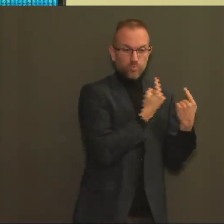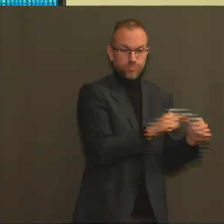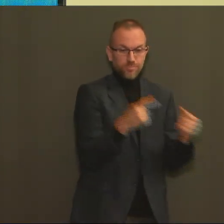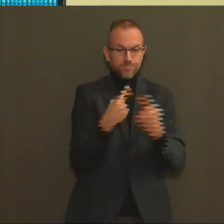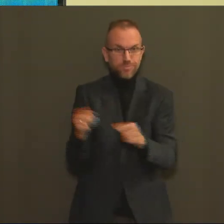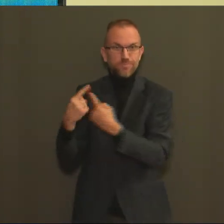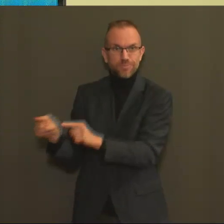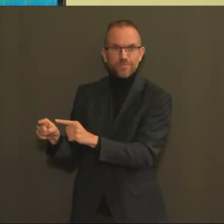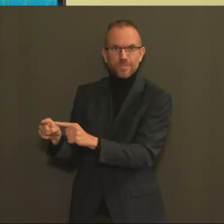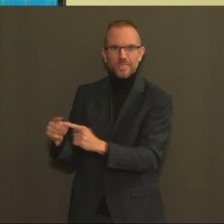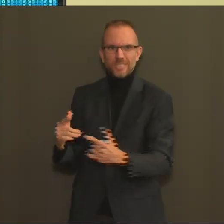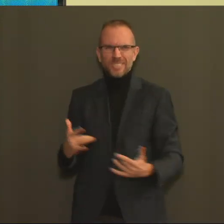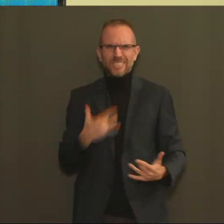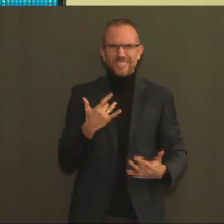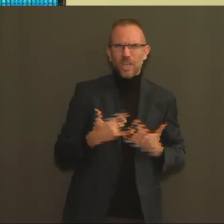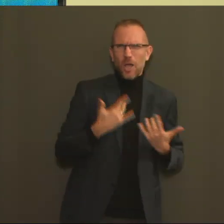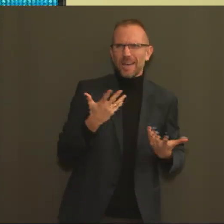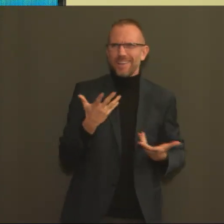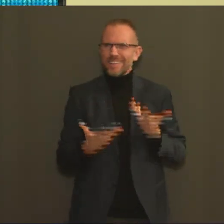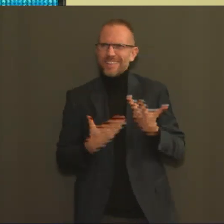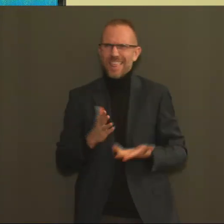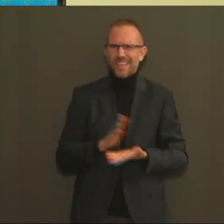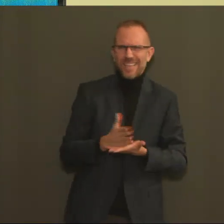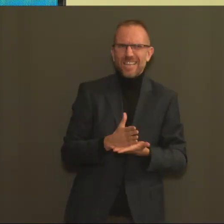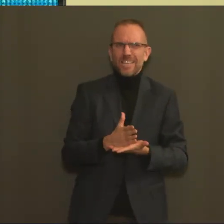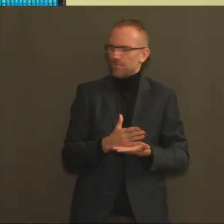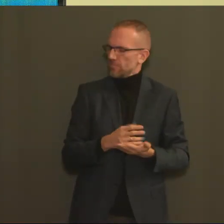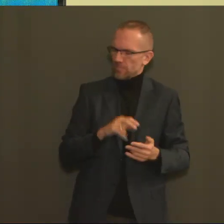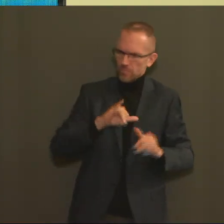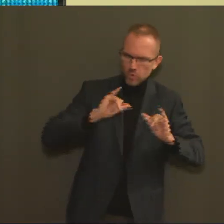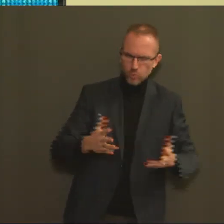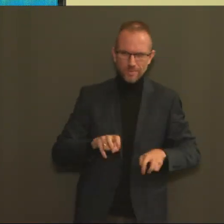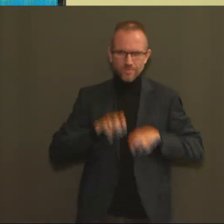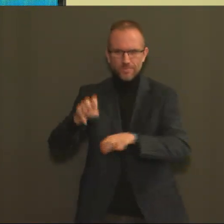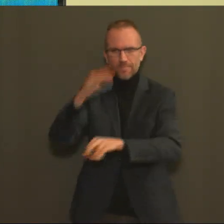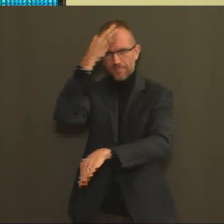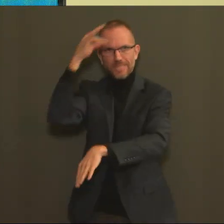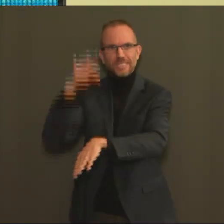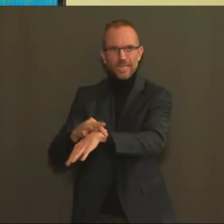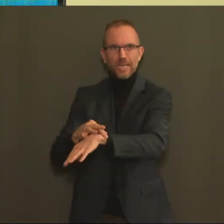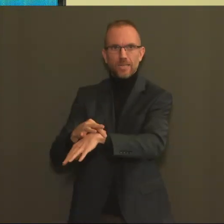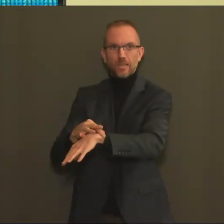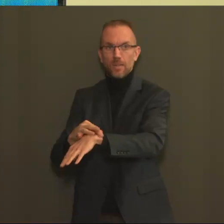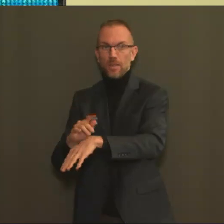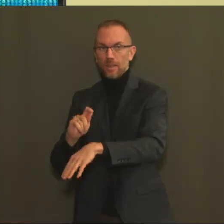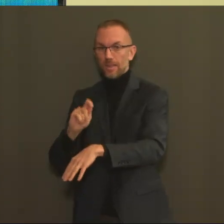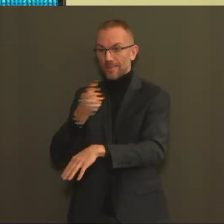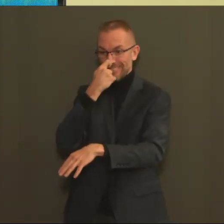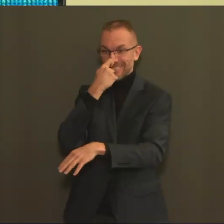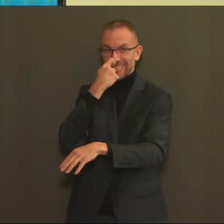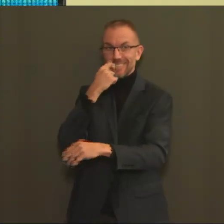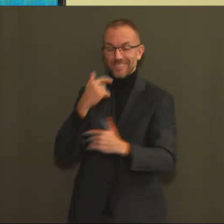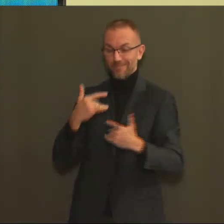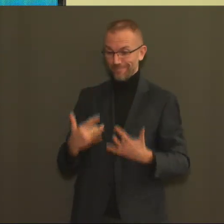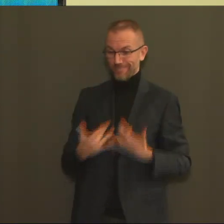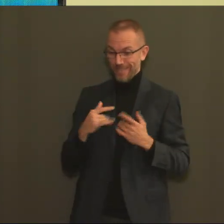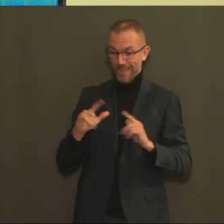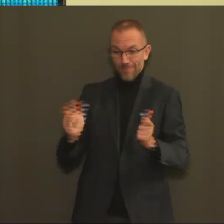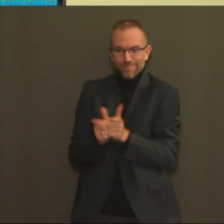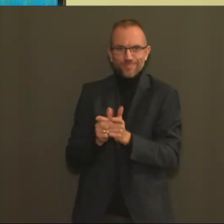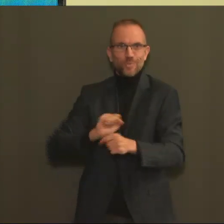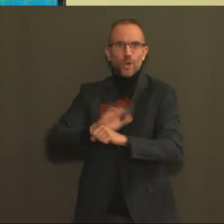kan we zijn die ik dacht hij positief gsvv is zo toe scrupules model boor die gek doet ik er altijd diep riet